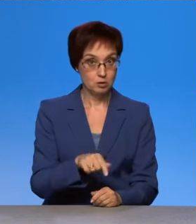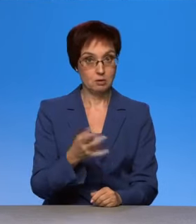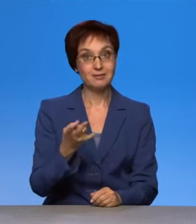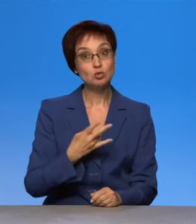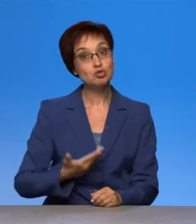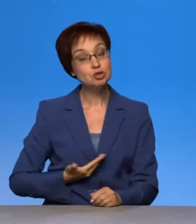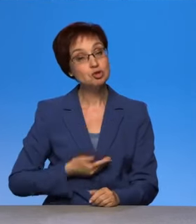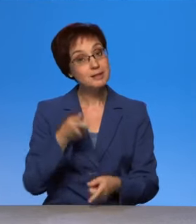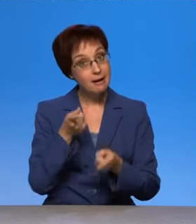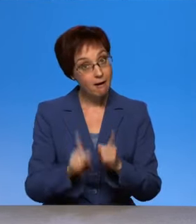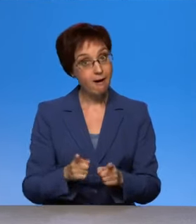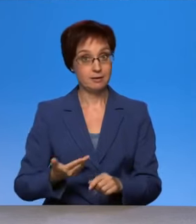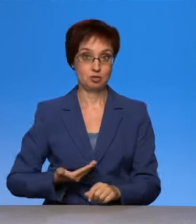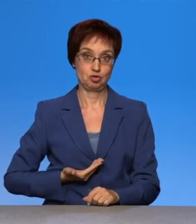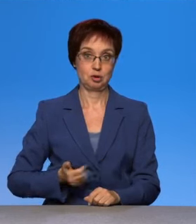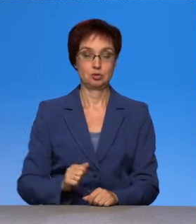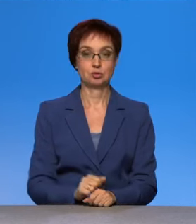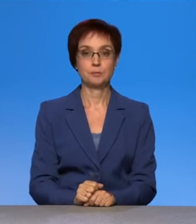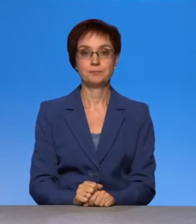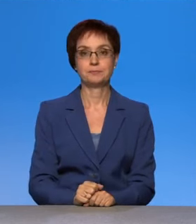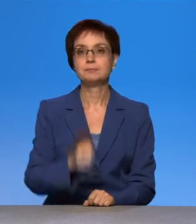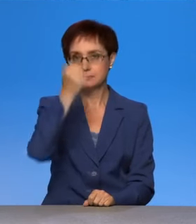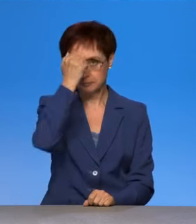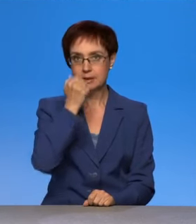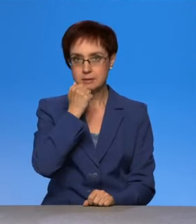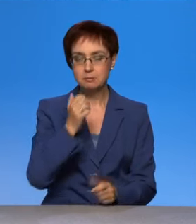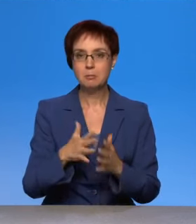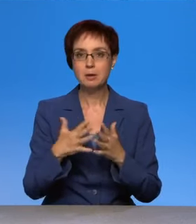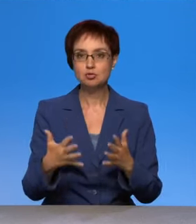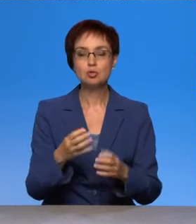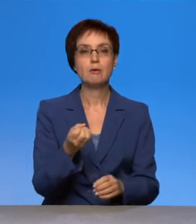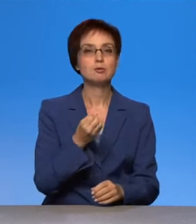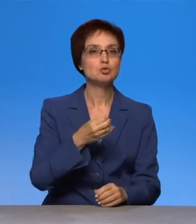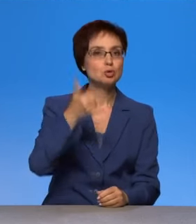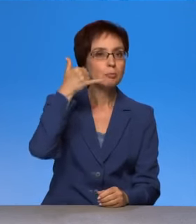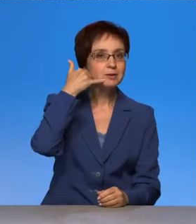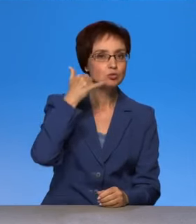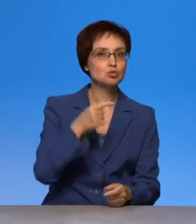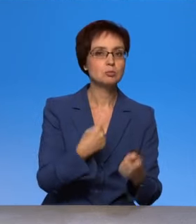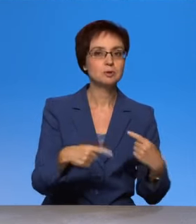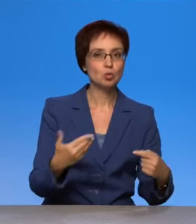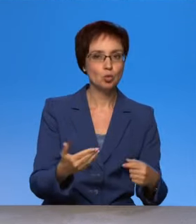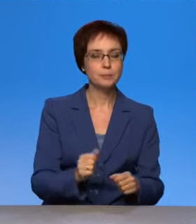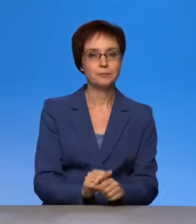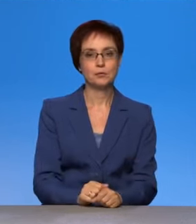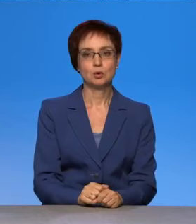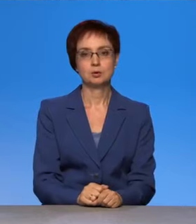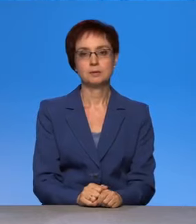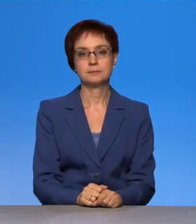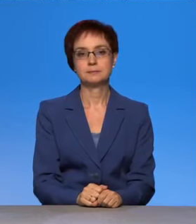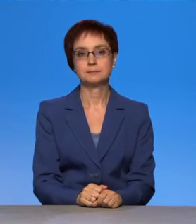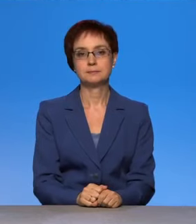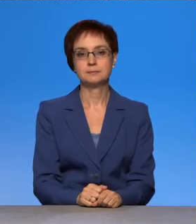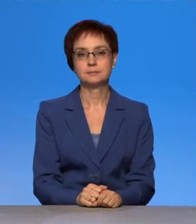О чем мы только что говорили, да? Это тревожит многих, да, спасибо большое. Ну давайте еще послушаем, что тревожит граждан нашей страны. Посмотрим или небольшой раздражает.